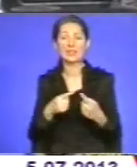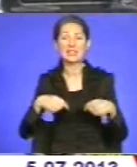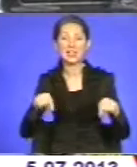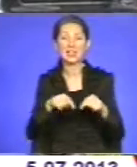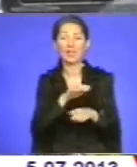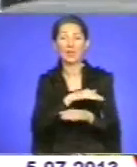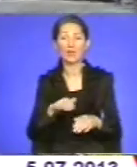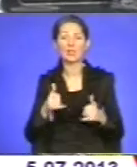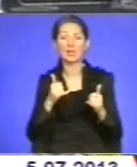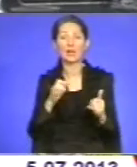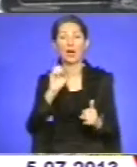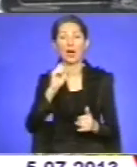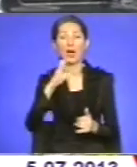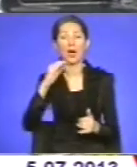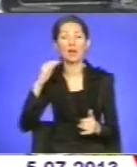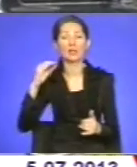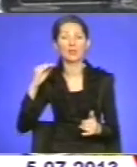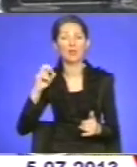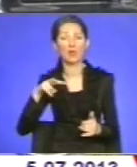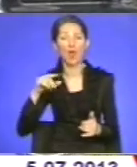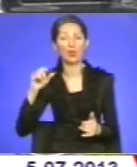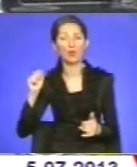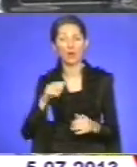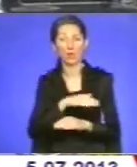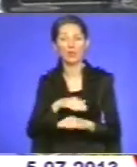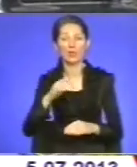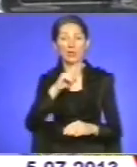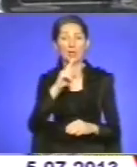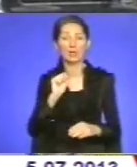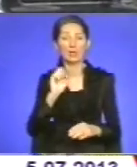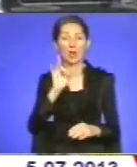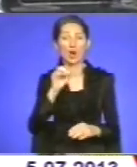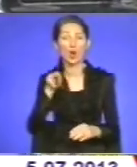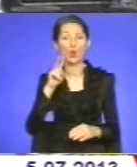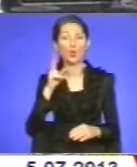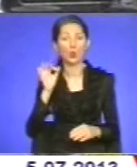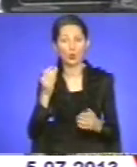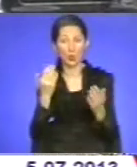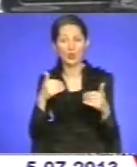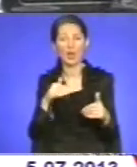для асфальтування. На вулиці Зарудкою вже відфрезовано,